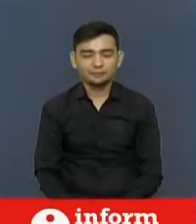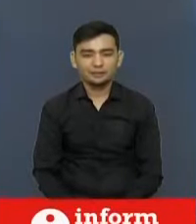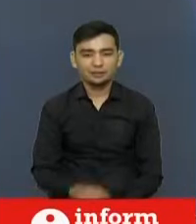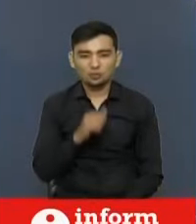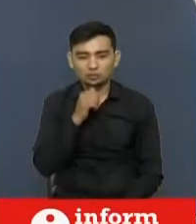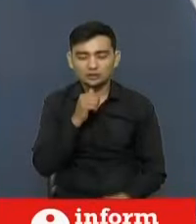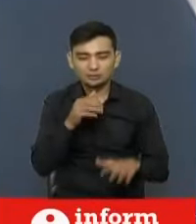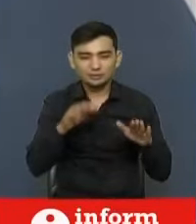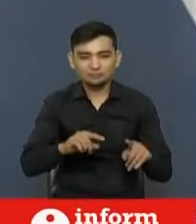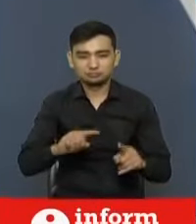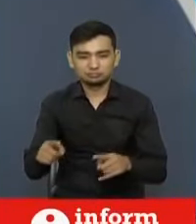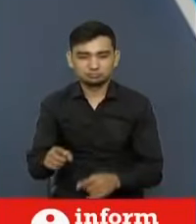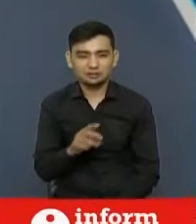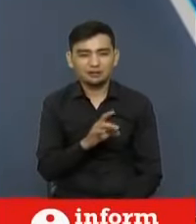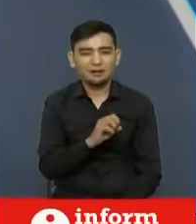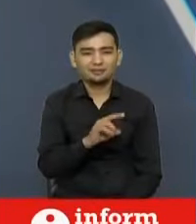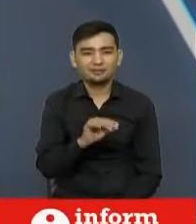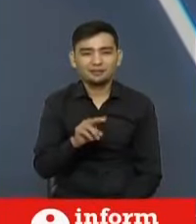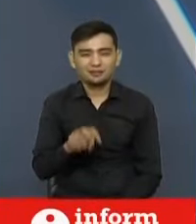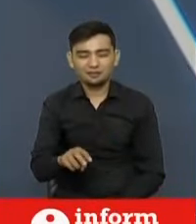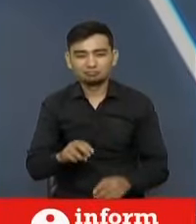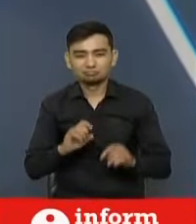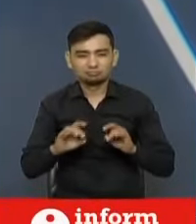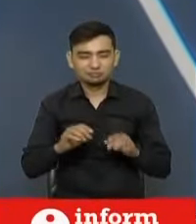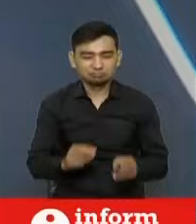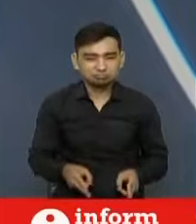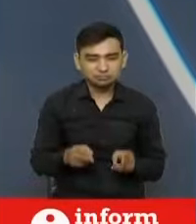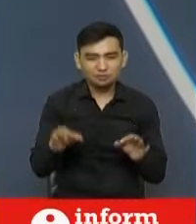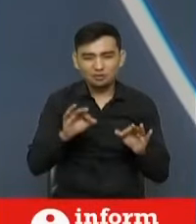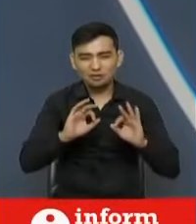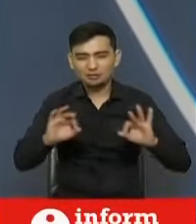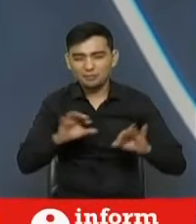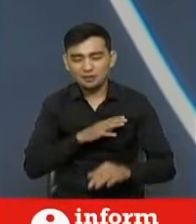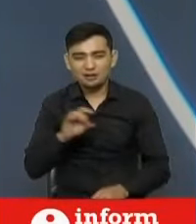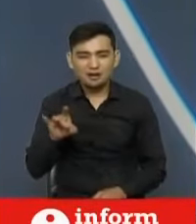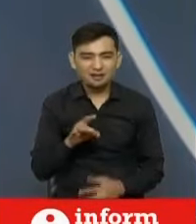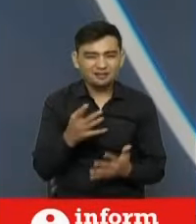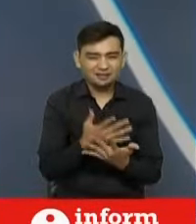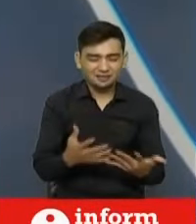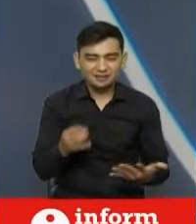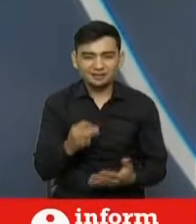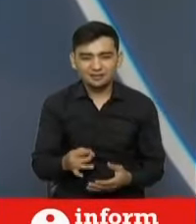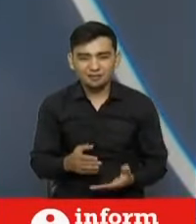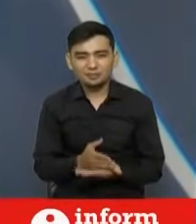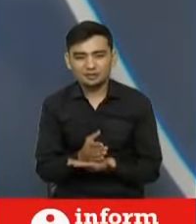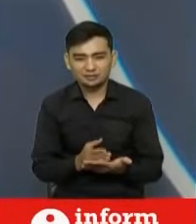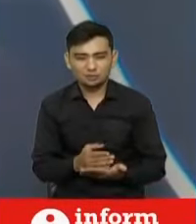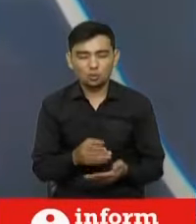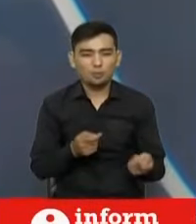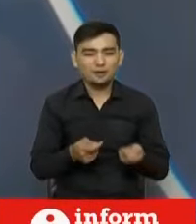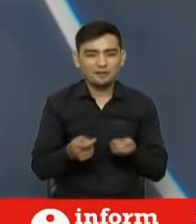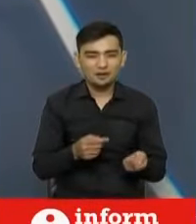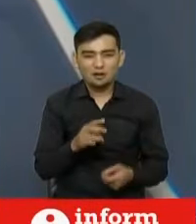Кустанае задержали радикала. Мужчина пропагандировал терроризм и разжигал религиозную рознь. Операцию провели сотрудники Управления